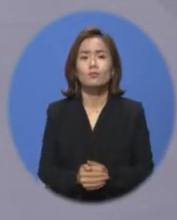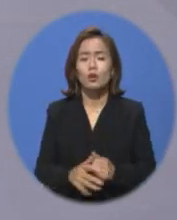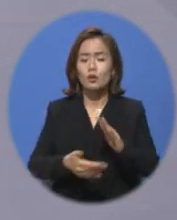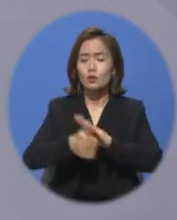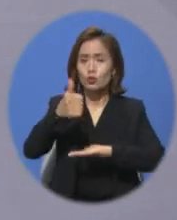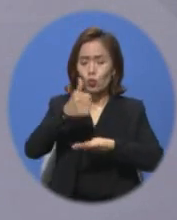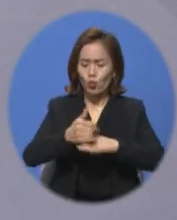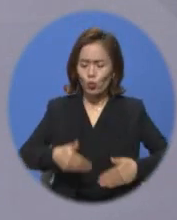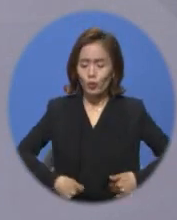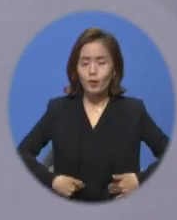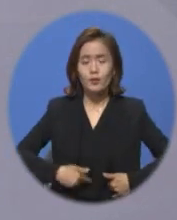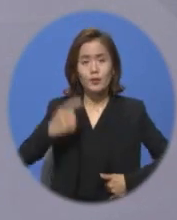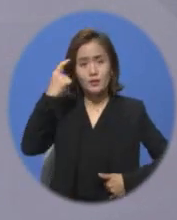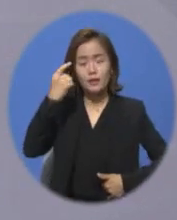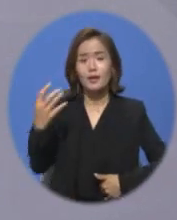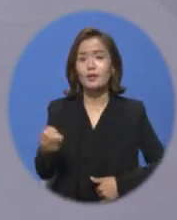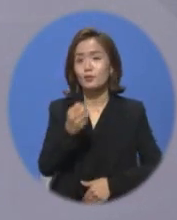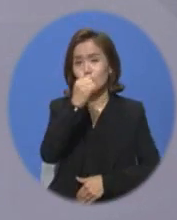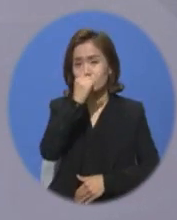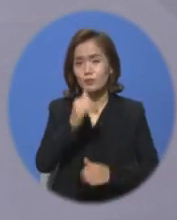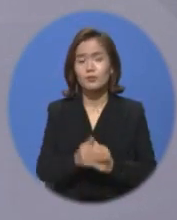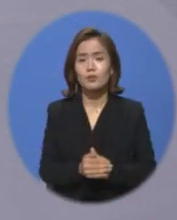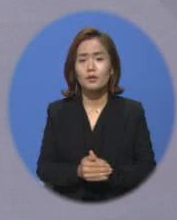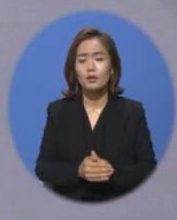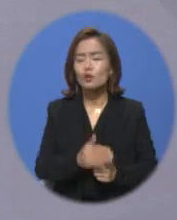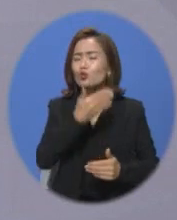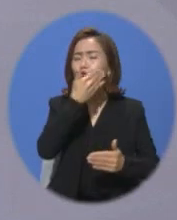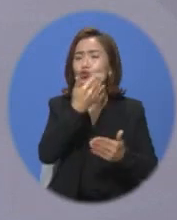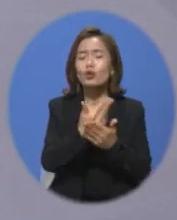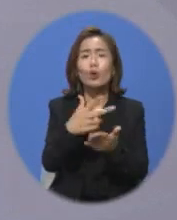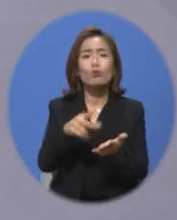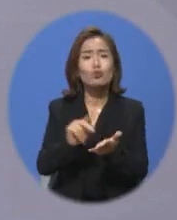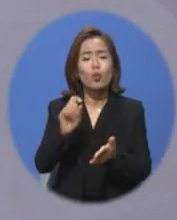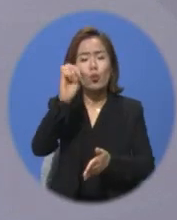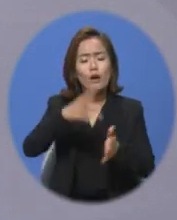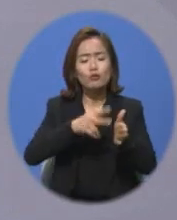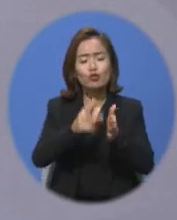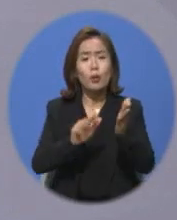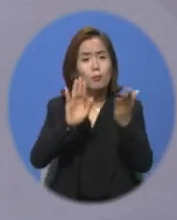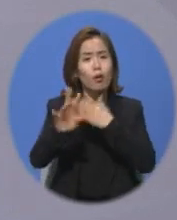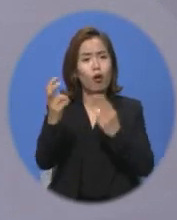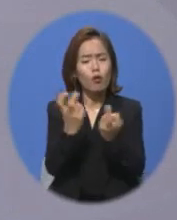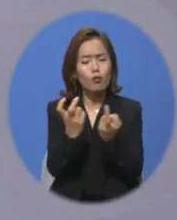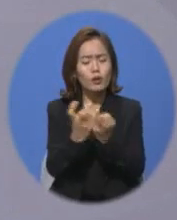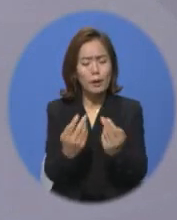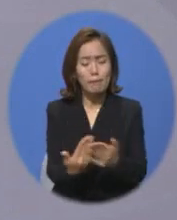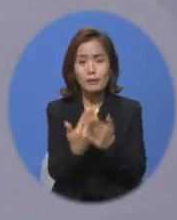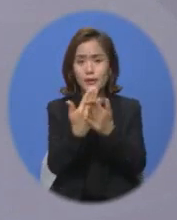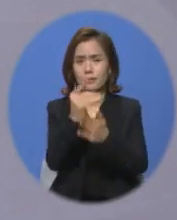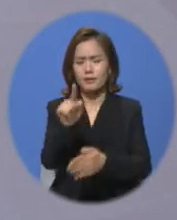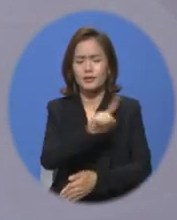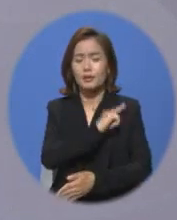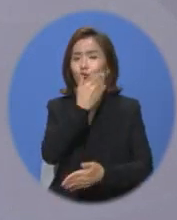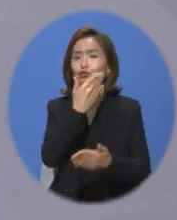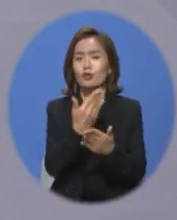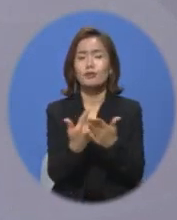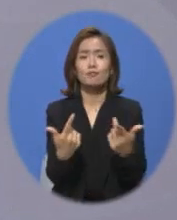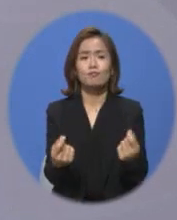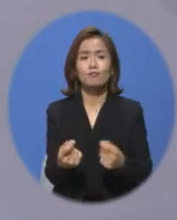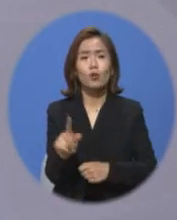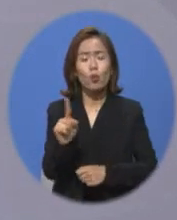는 이것이성공적으로이루어지도록해야합니다.하지만저는광주역의미래를 어떻게결정하느냐가가장중요한문제라고생각합니다 .어떤